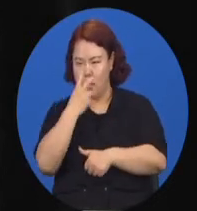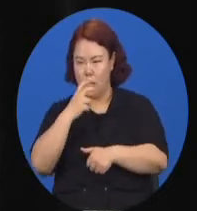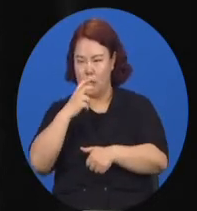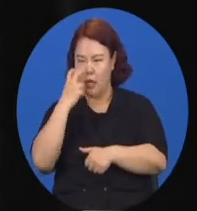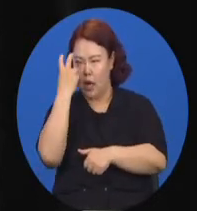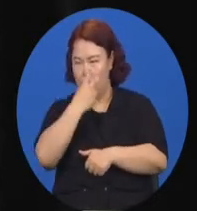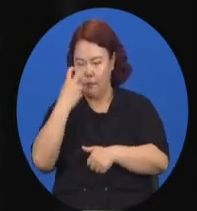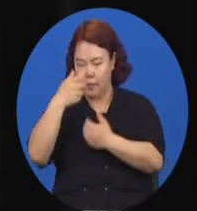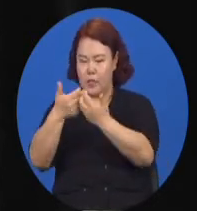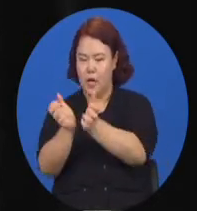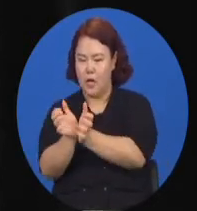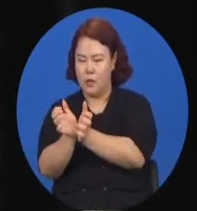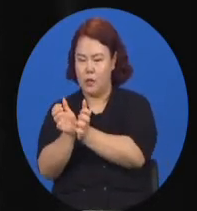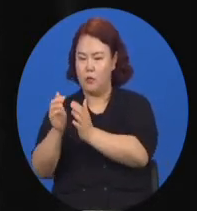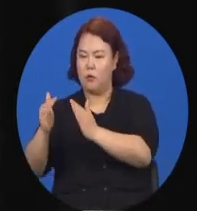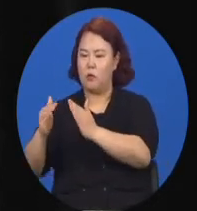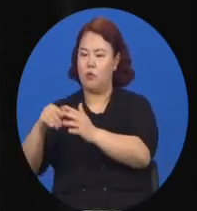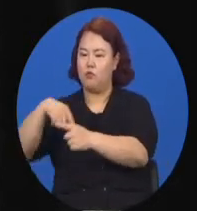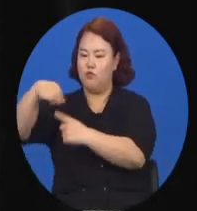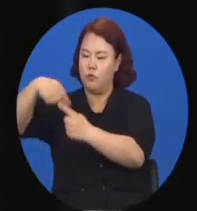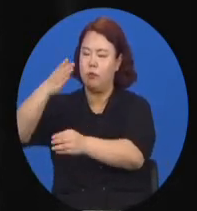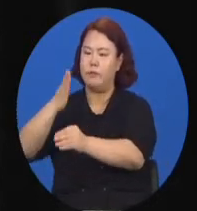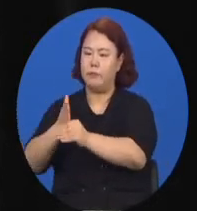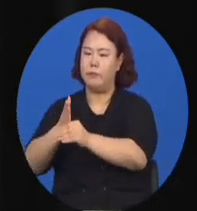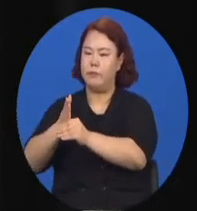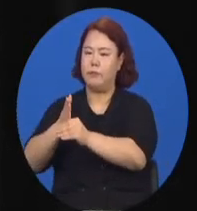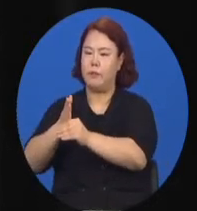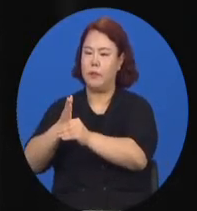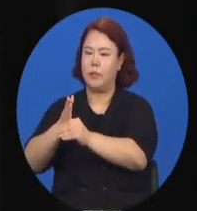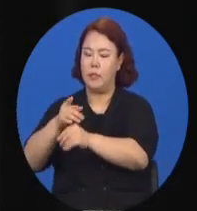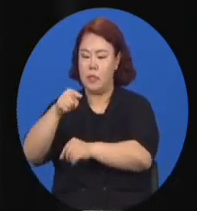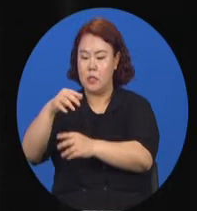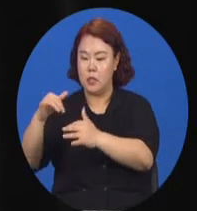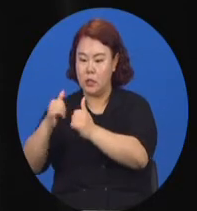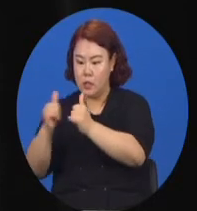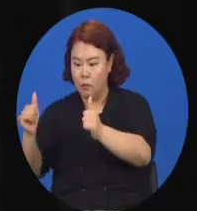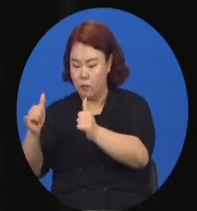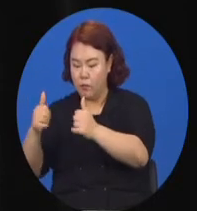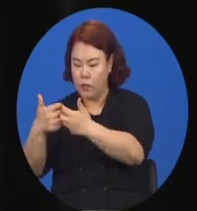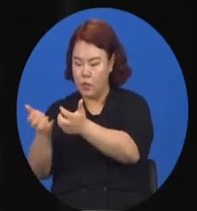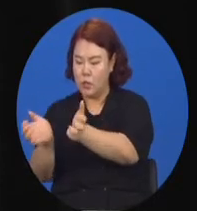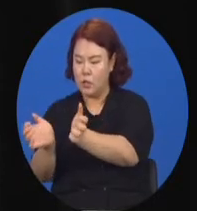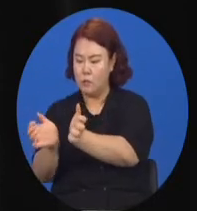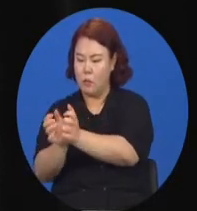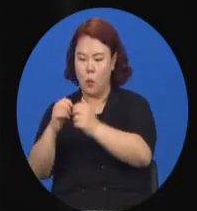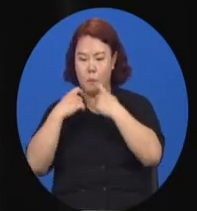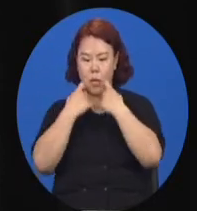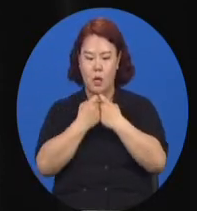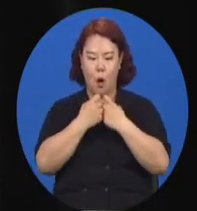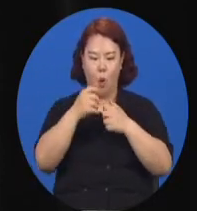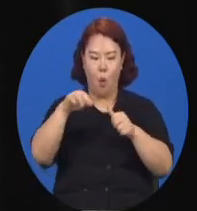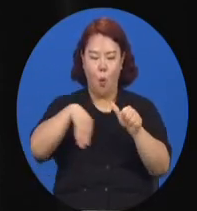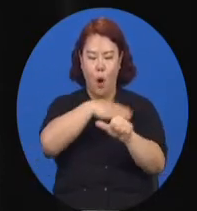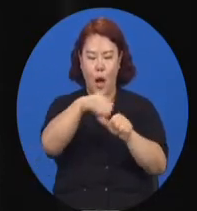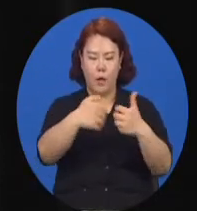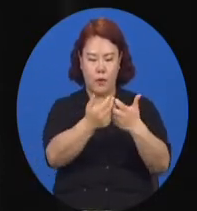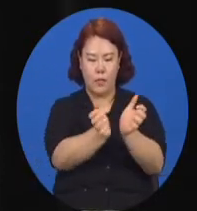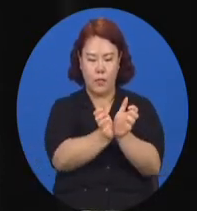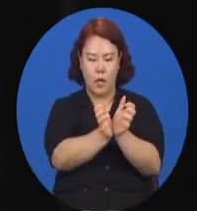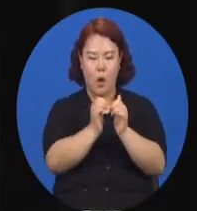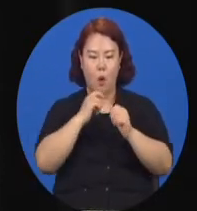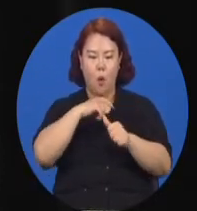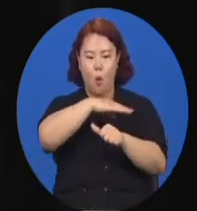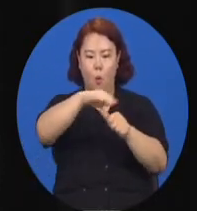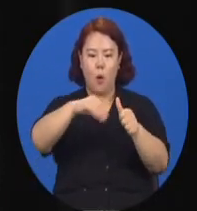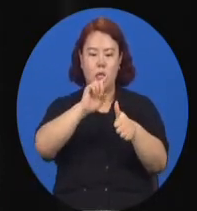군에서 운영을 해서 이분들이 이 민간 환경 단체나 또 이 환경에 관심이 있는 분들이 다수가